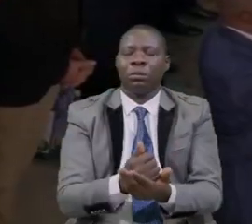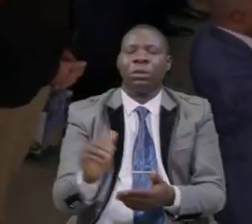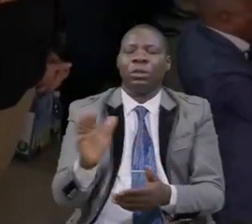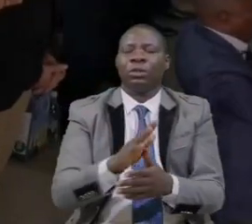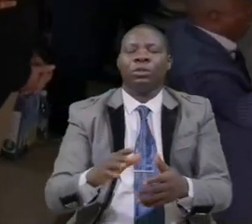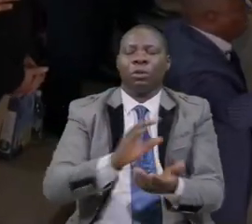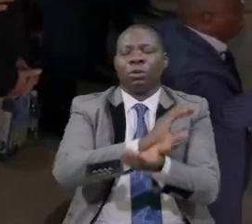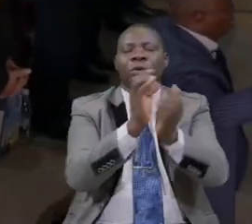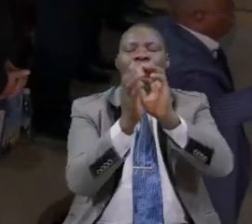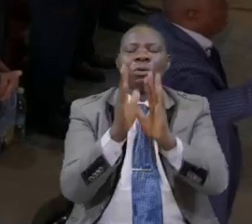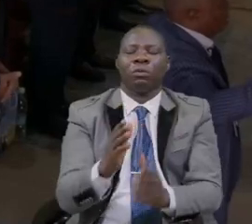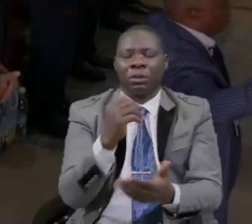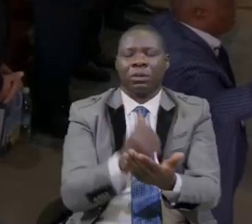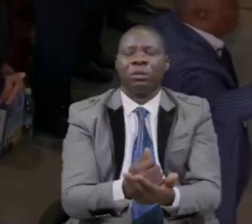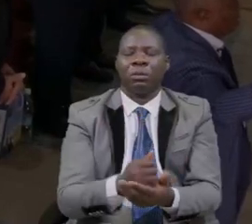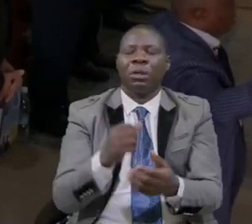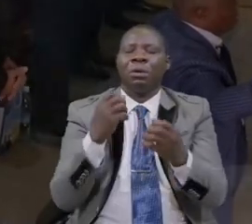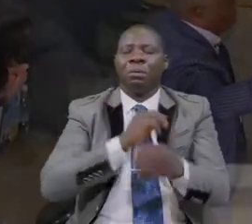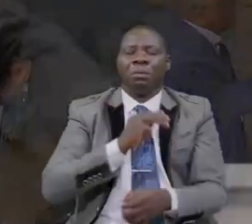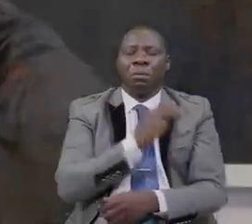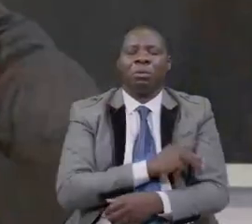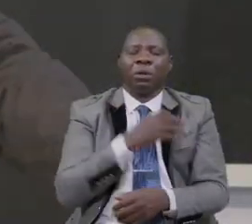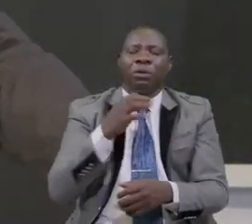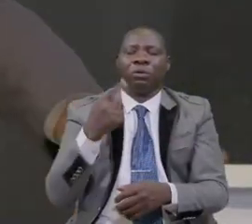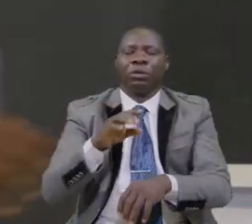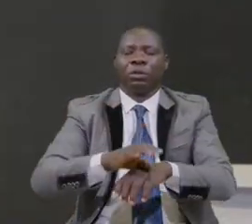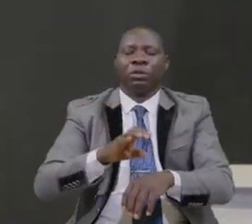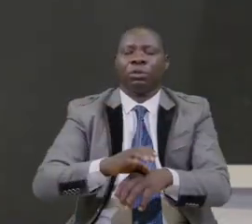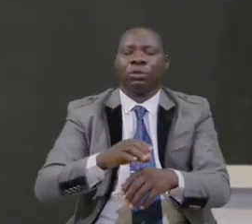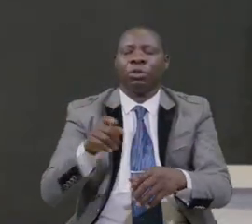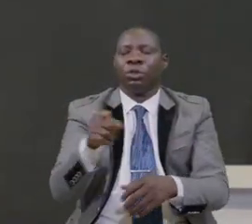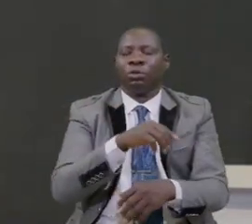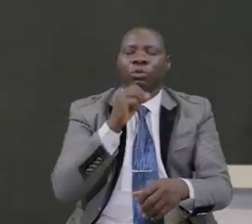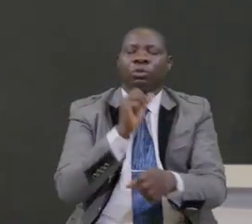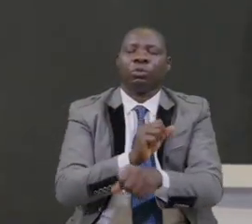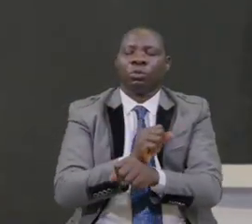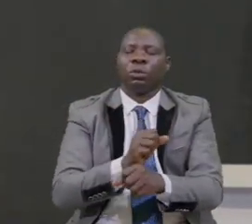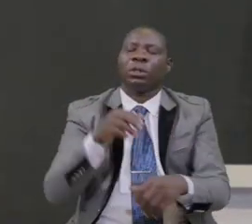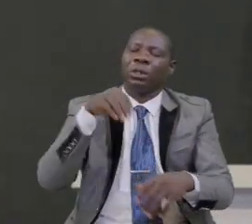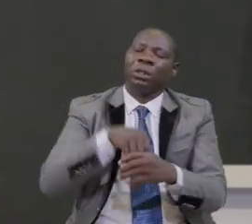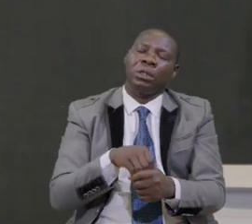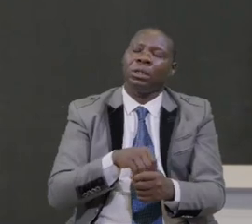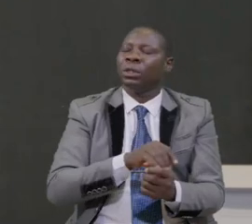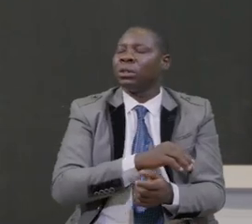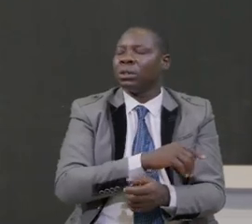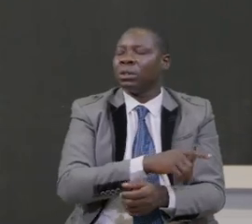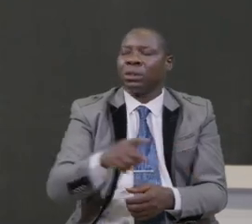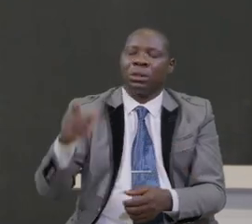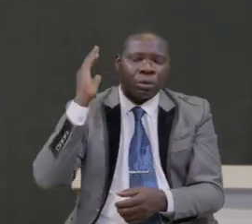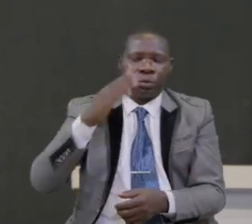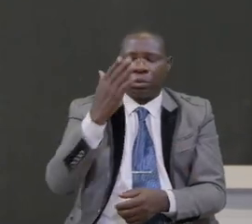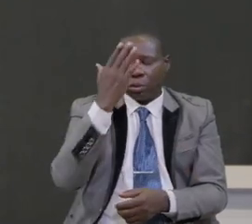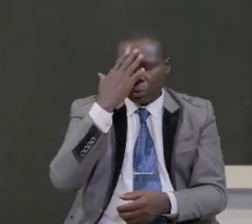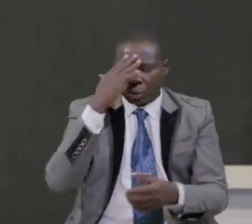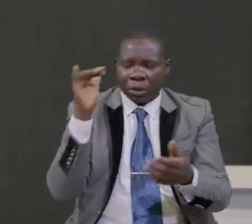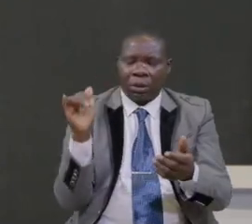convertis, membres de l'église à qui tu prêches, ils sauront,